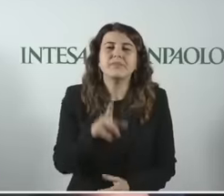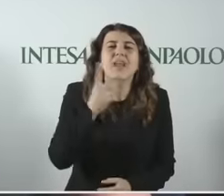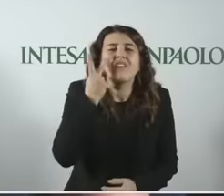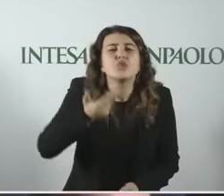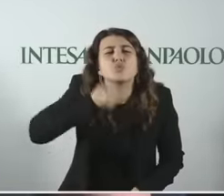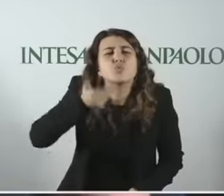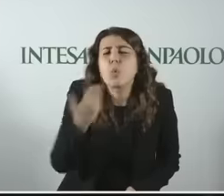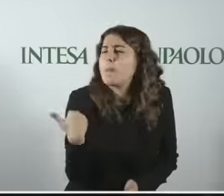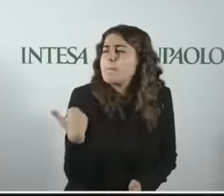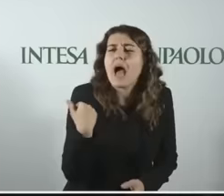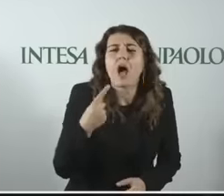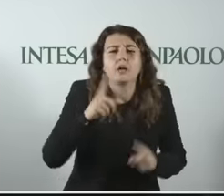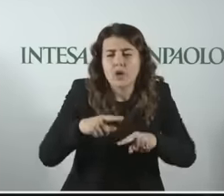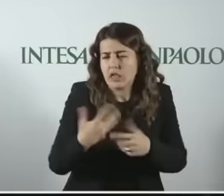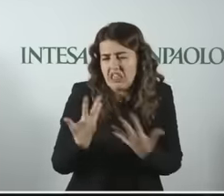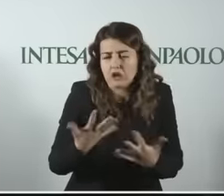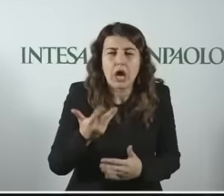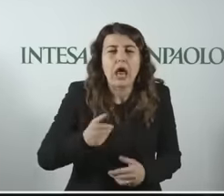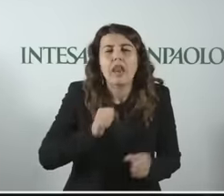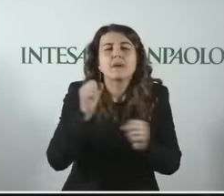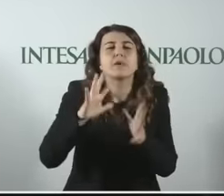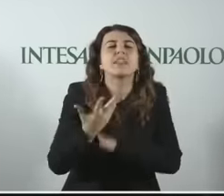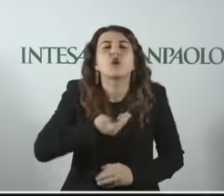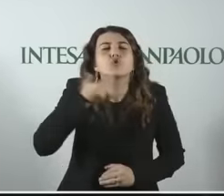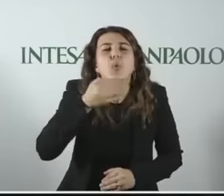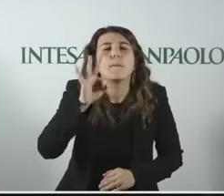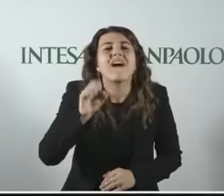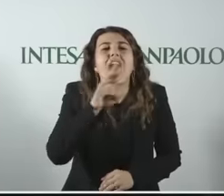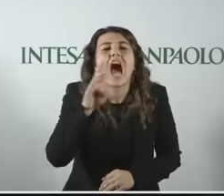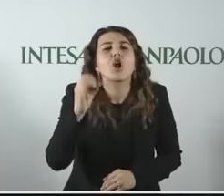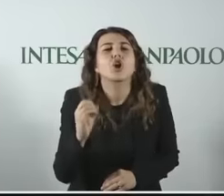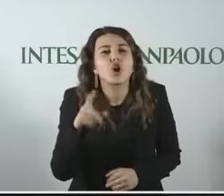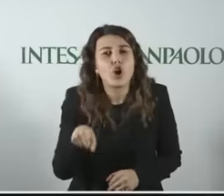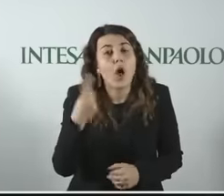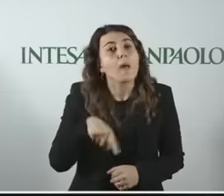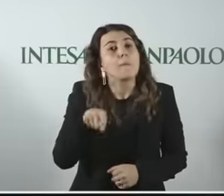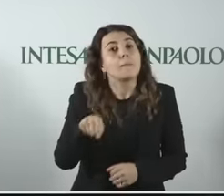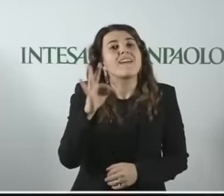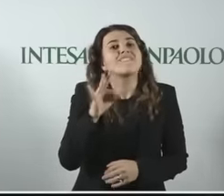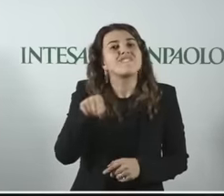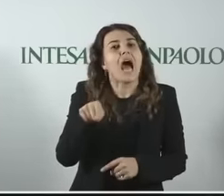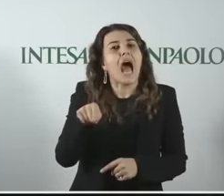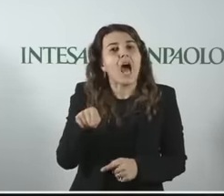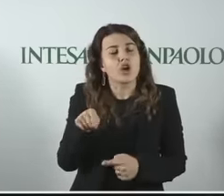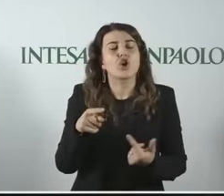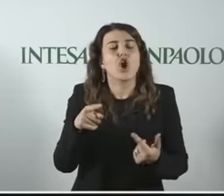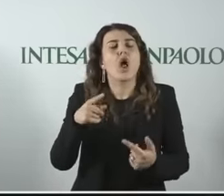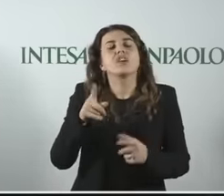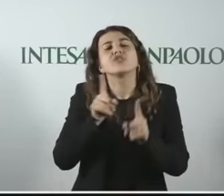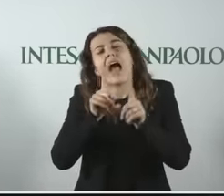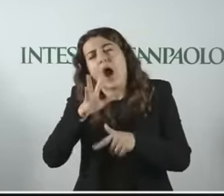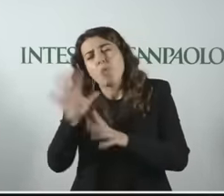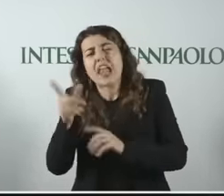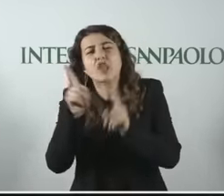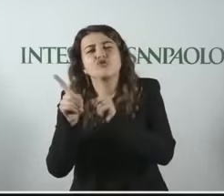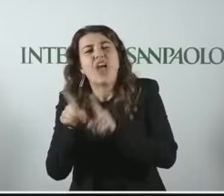zuppa di farro no ecco il farro e e la spelta che è un tipo di farro sono anche loro dei cereali che